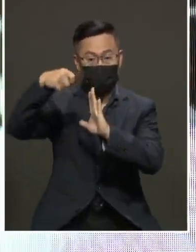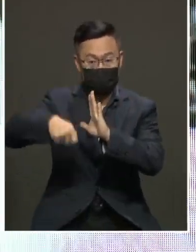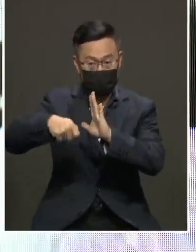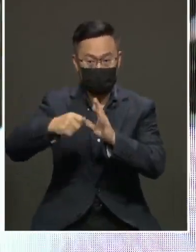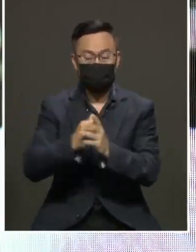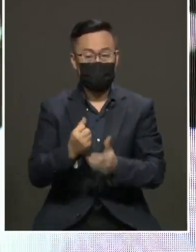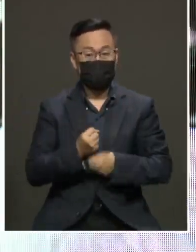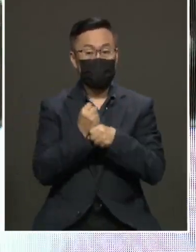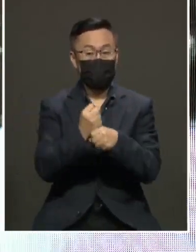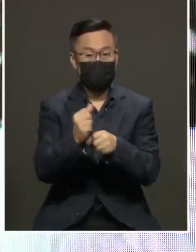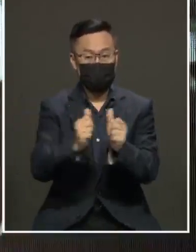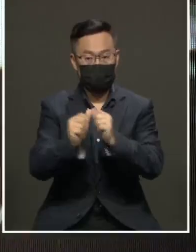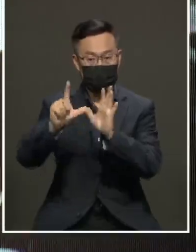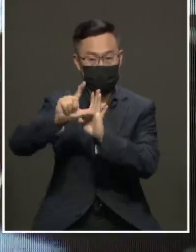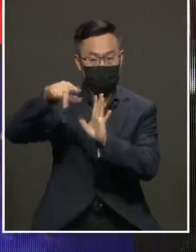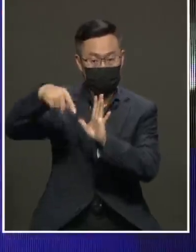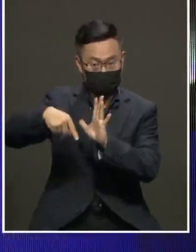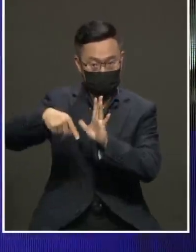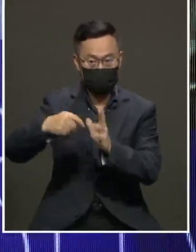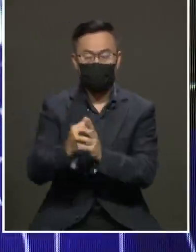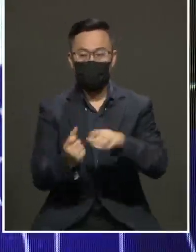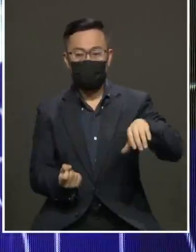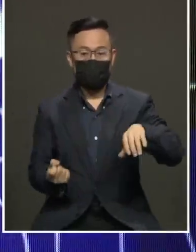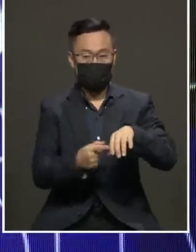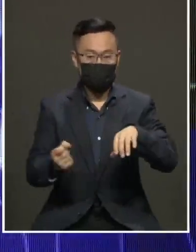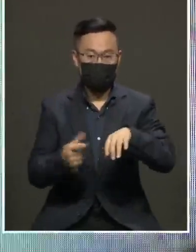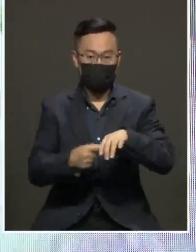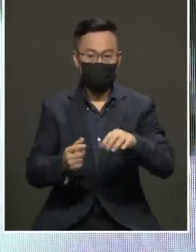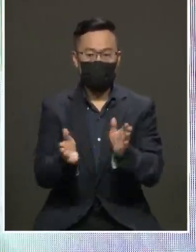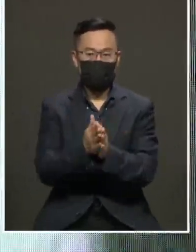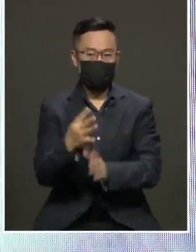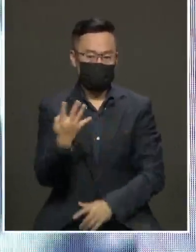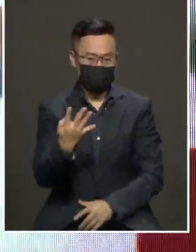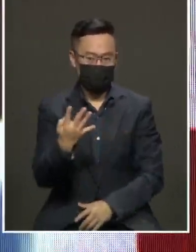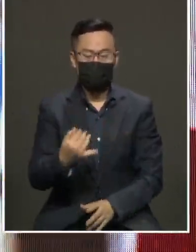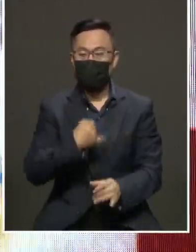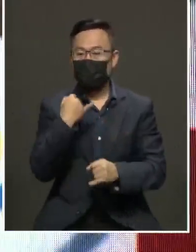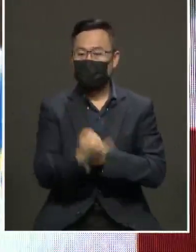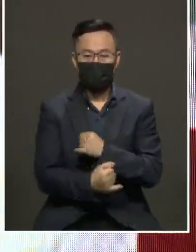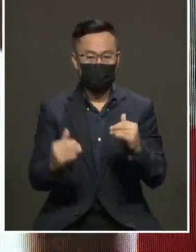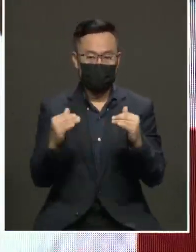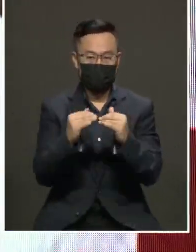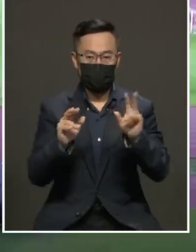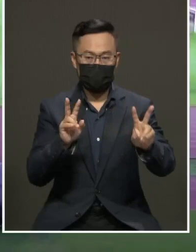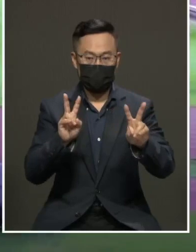าค่ะเล่นในบ้านเจอกับลำพูนนะคะแล้วเกมนี้ยิงประตูกันไปถึง4ลูกด้วยกันสุดท้ายเสมอกัน 2-2 ค่ะ